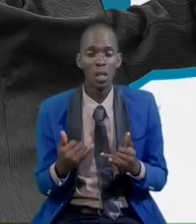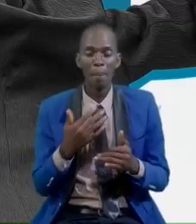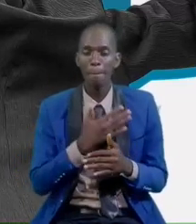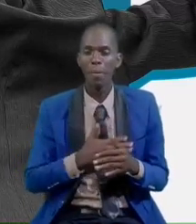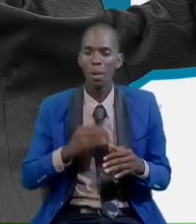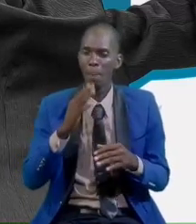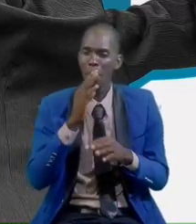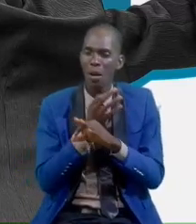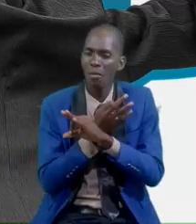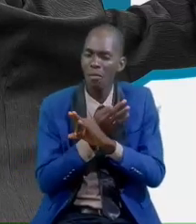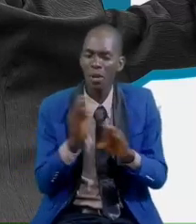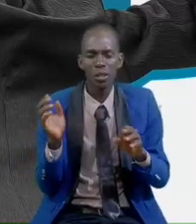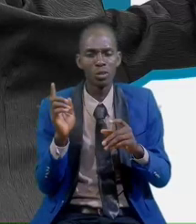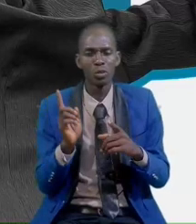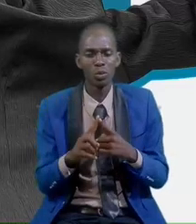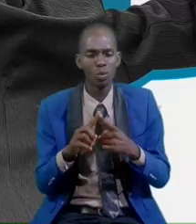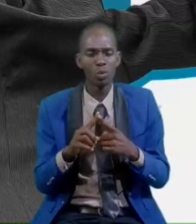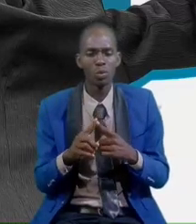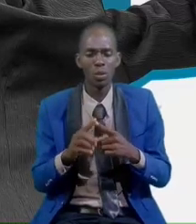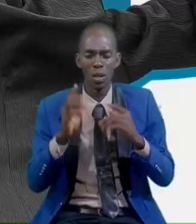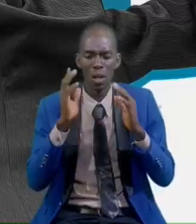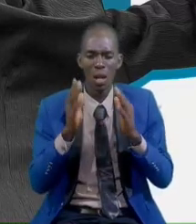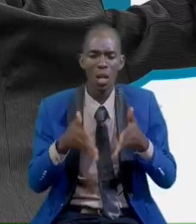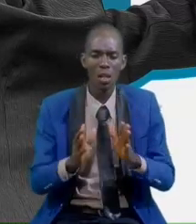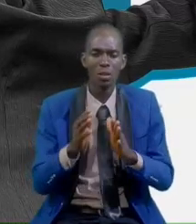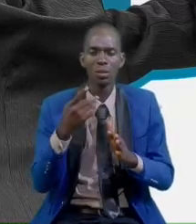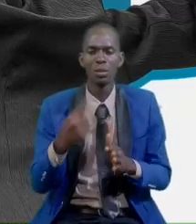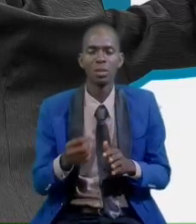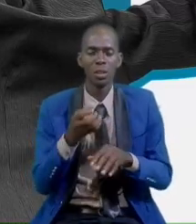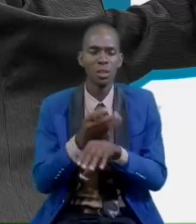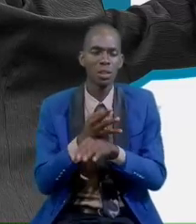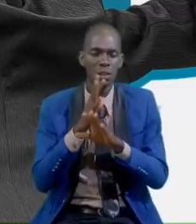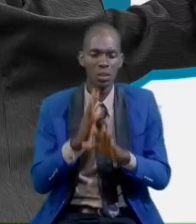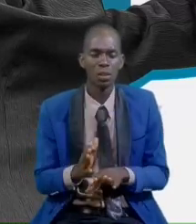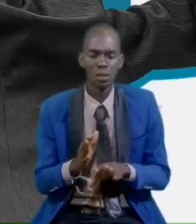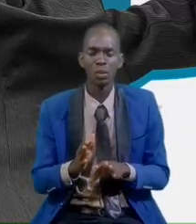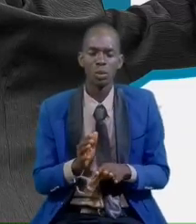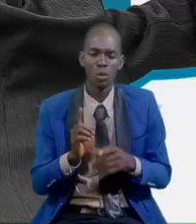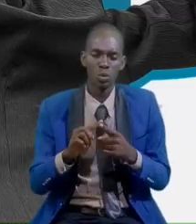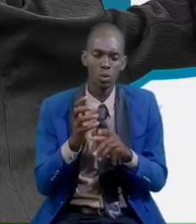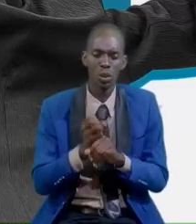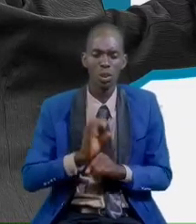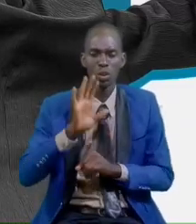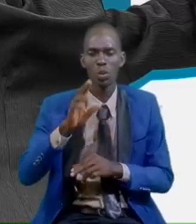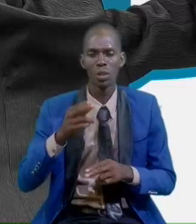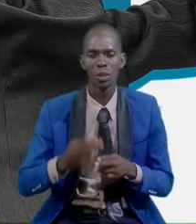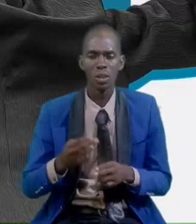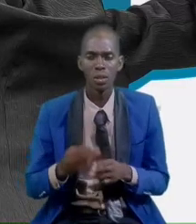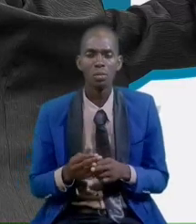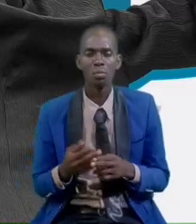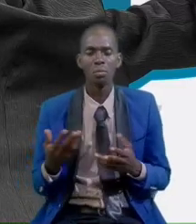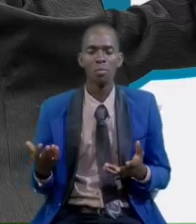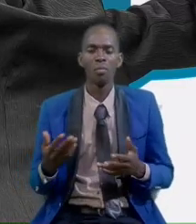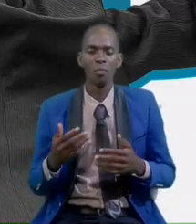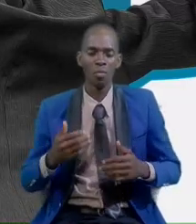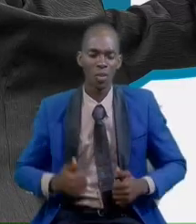Vous qui avez levé la main partout, vous nous écoutez, gardez les mains levées et nos conseillers vous donneront le